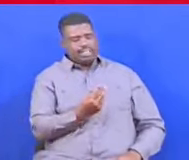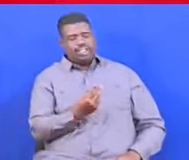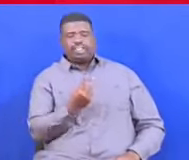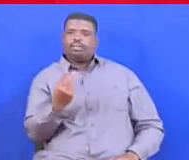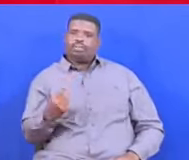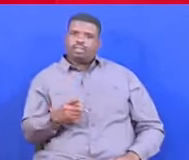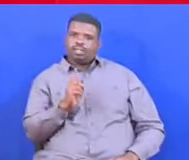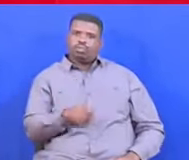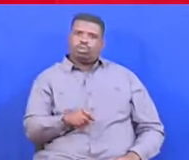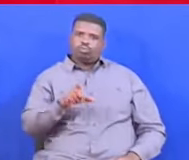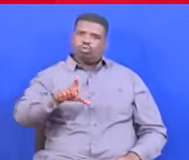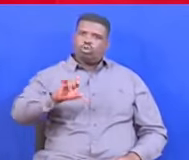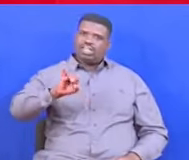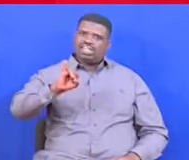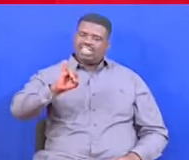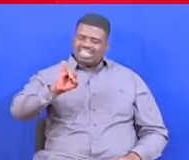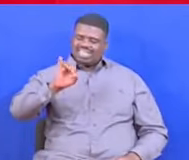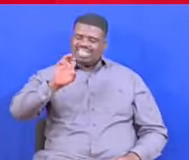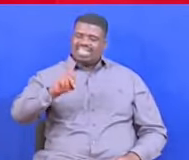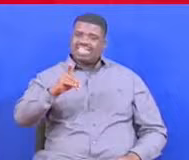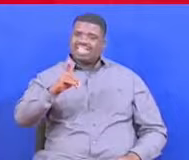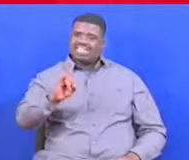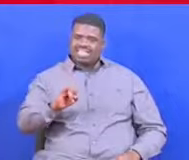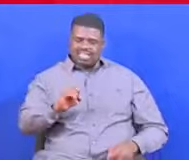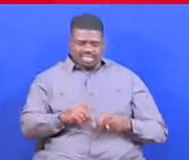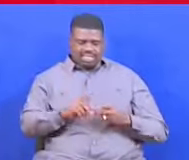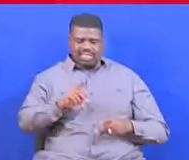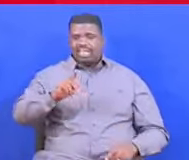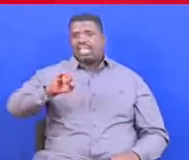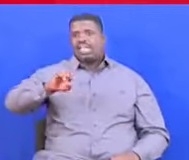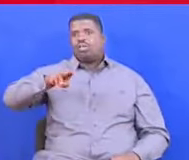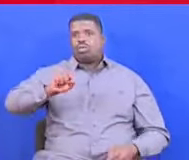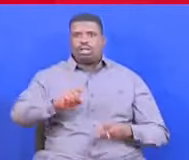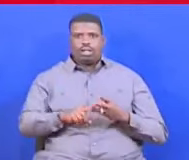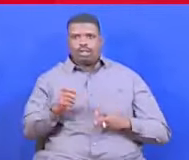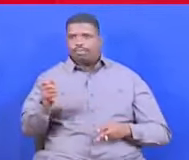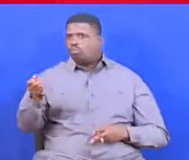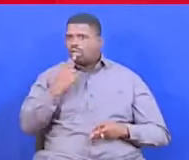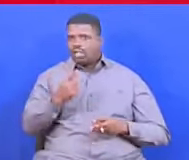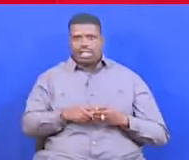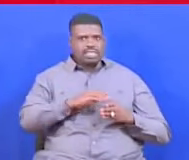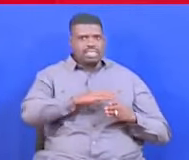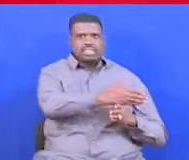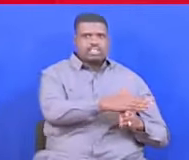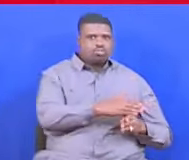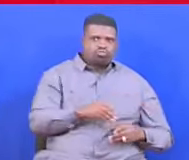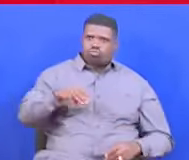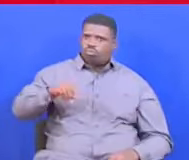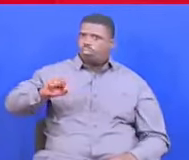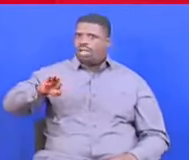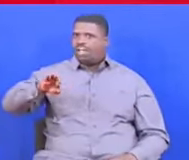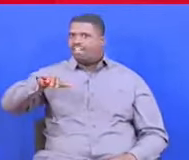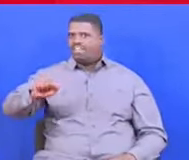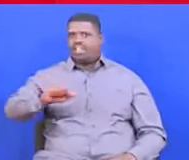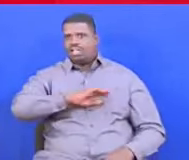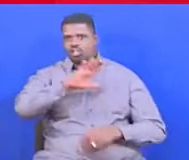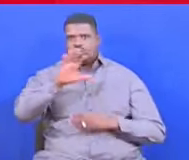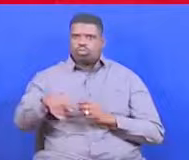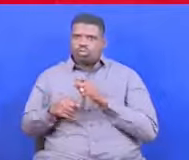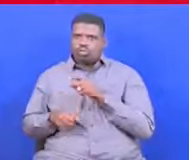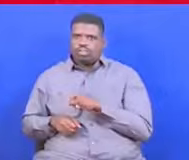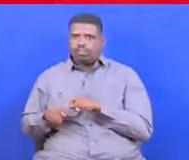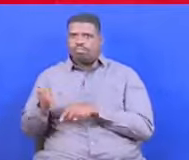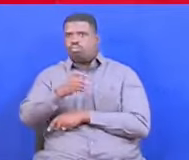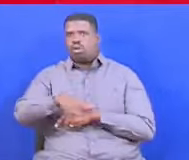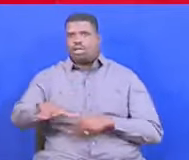22 ikiwemo Lindi, Kilwa, Pangani, Mkuranga, Kisiju, Mafia, zote hizo ziko chini ya